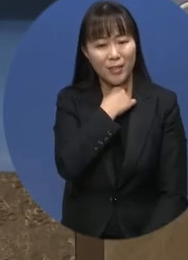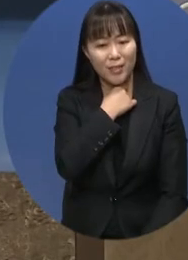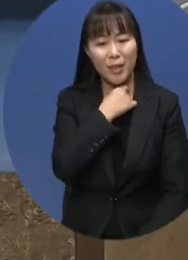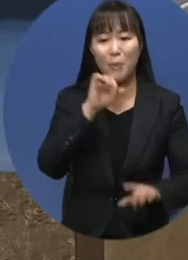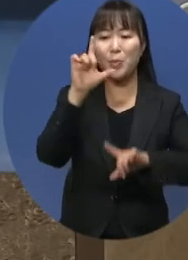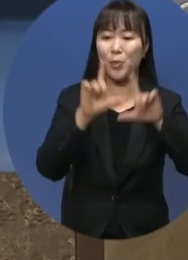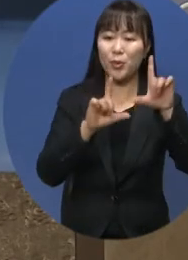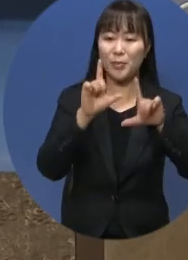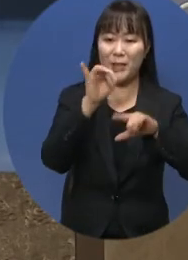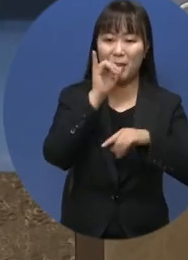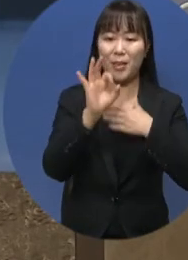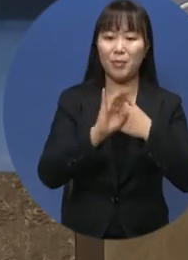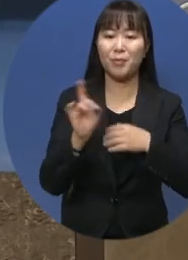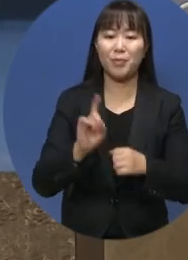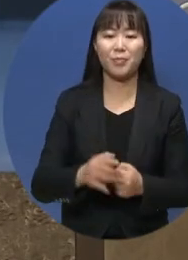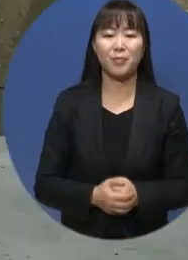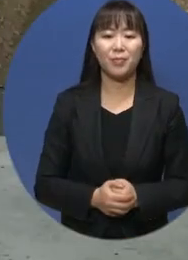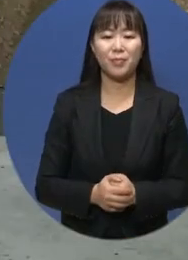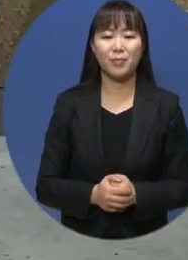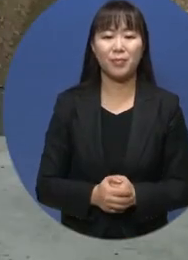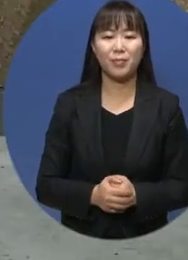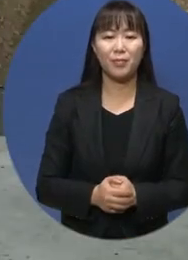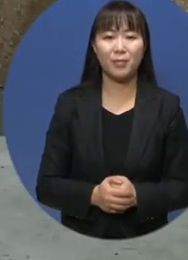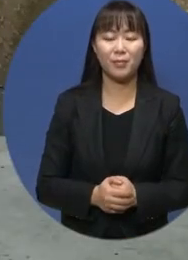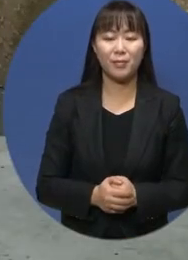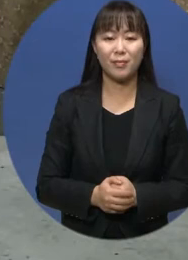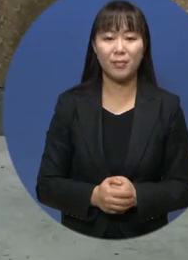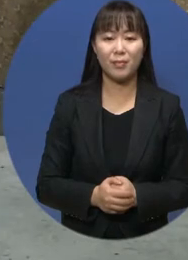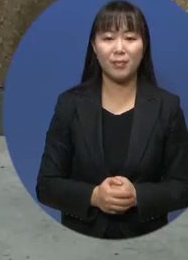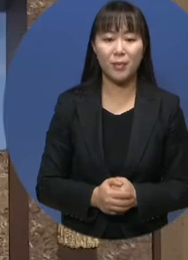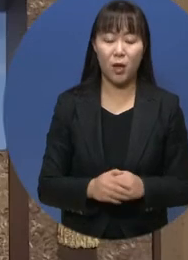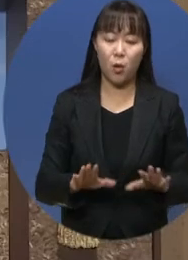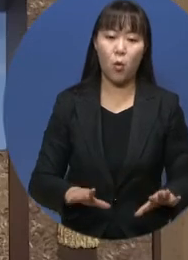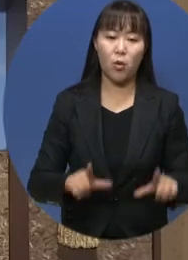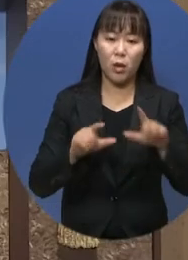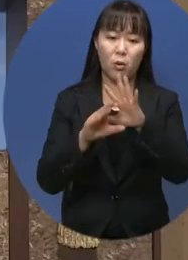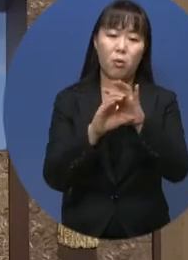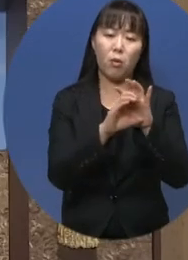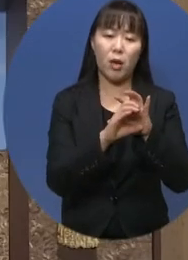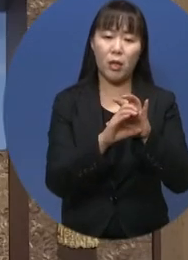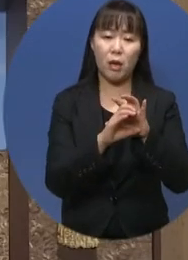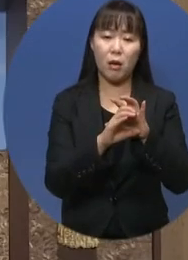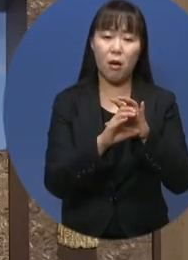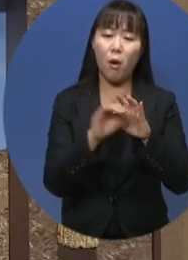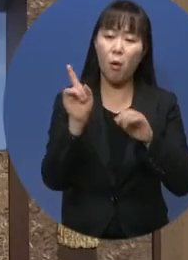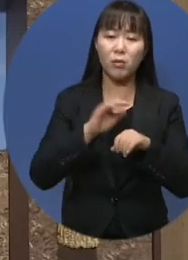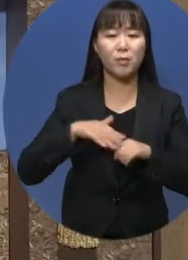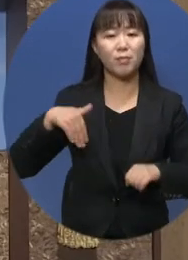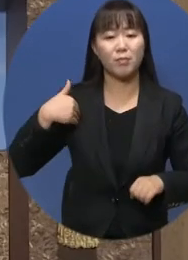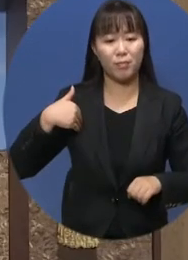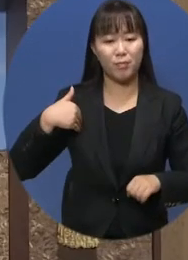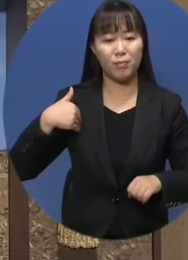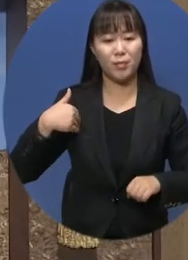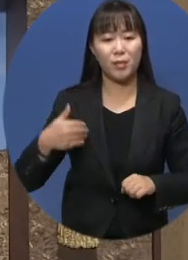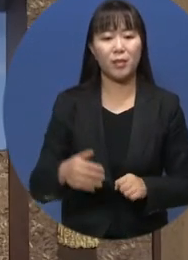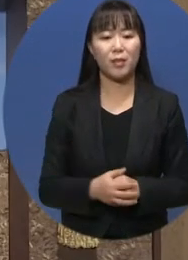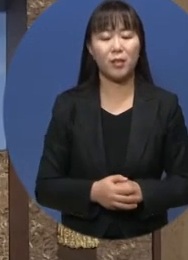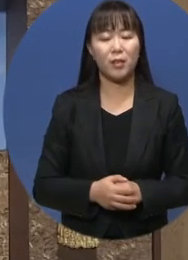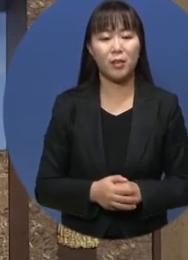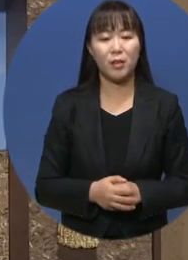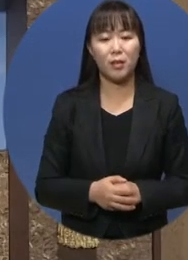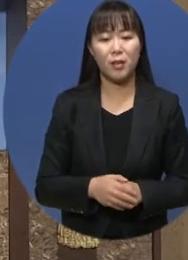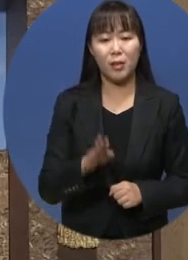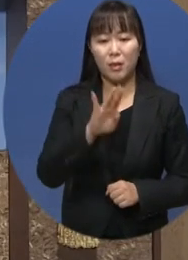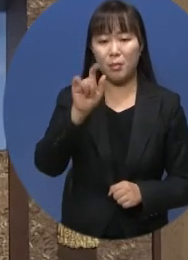시 의 모습이 있다면 어떤 모습인가요 사실 우레 코로나가 어떻게 짜지 몰라요 4 어우 우리